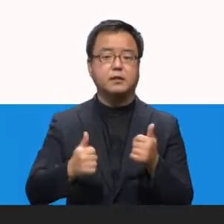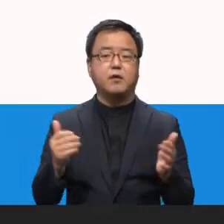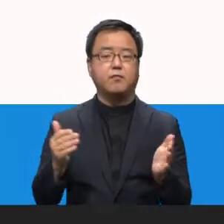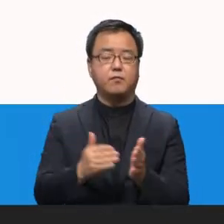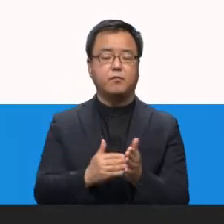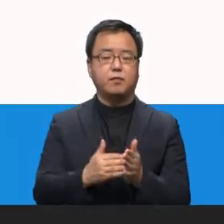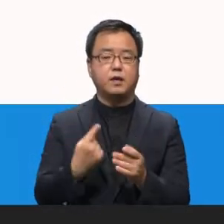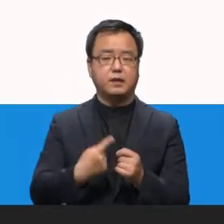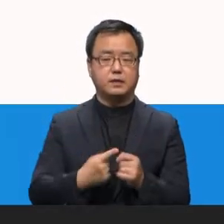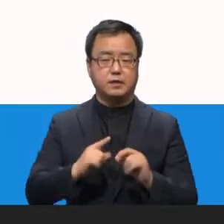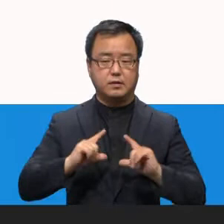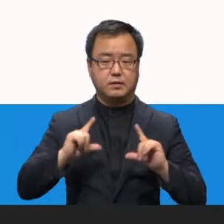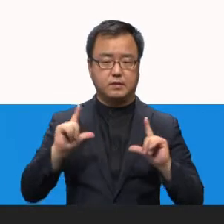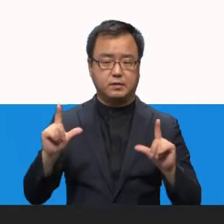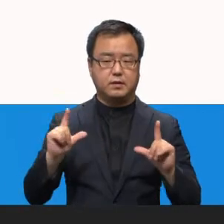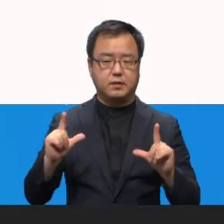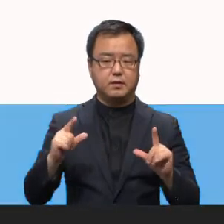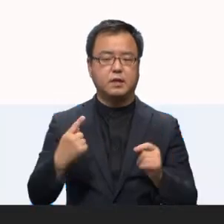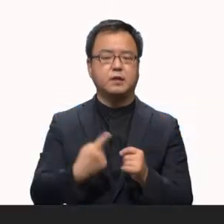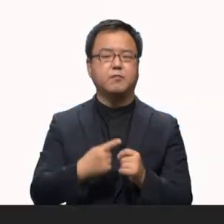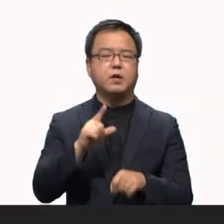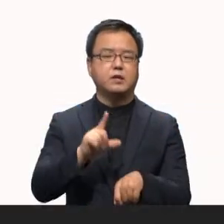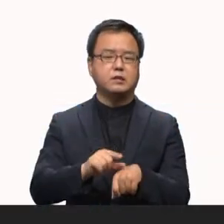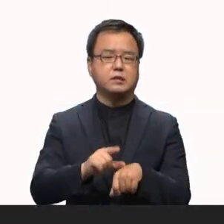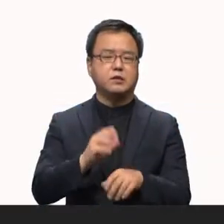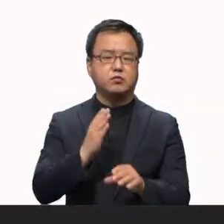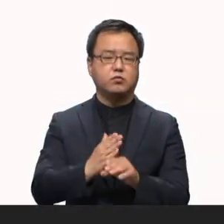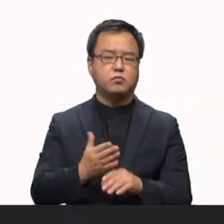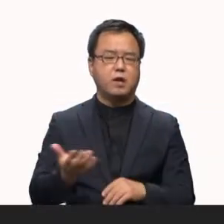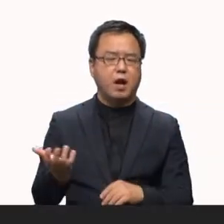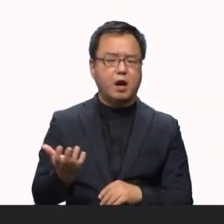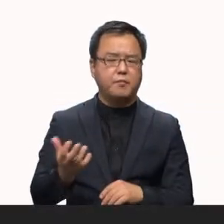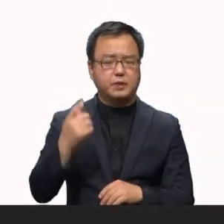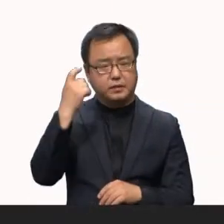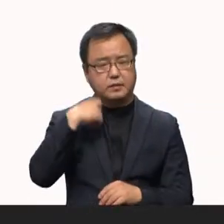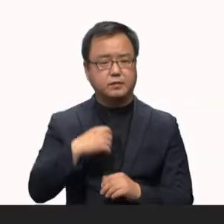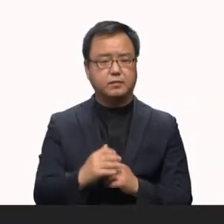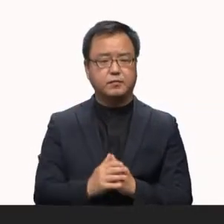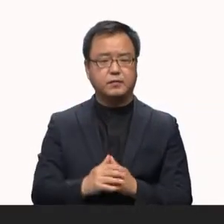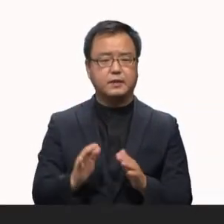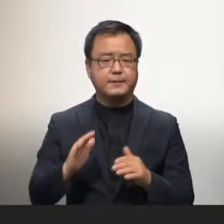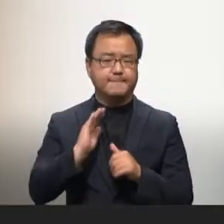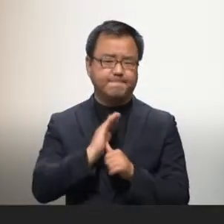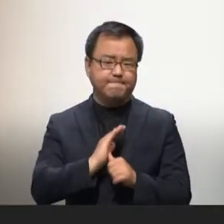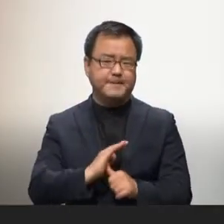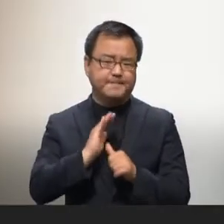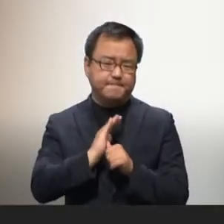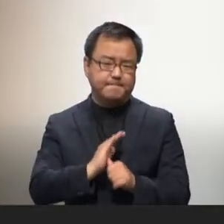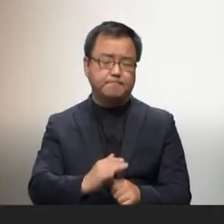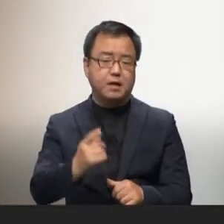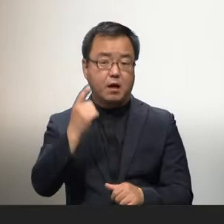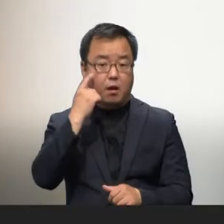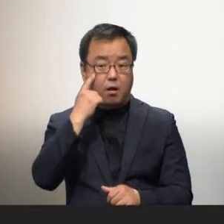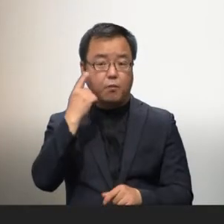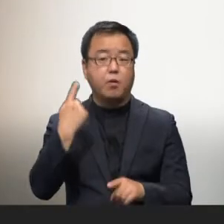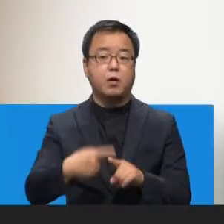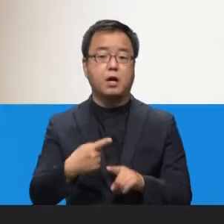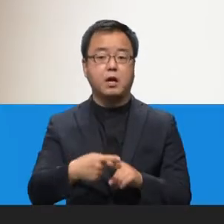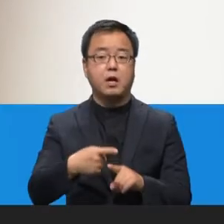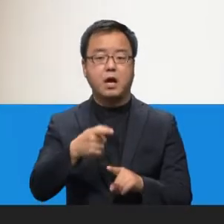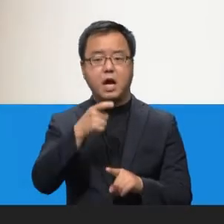썸 시험에 지르다가 진통을 느낀 겁니다 일단은 참아보자 했는데 급기야 양수가 터진 것 같은 느낌이